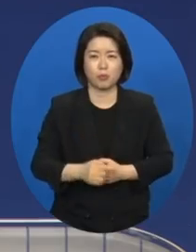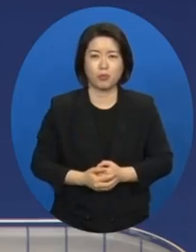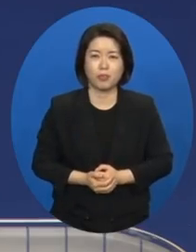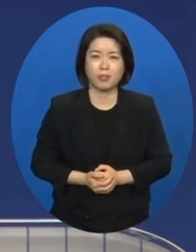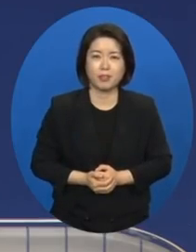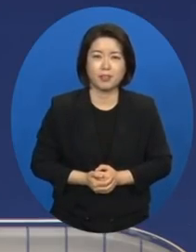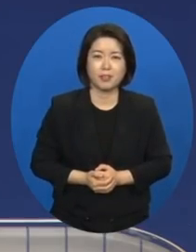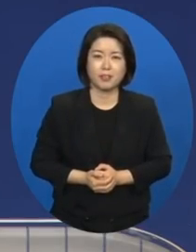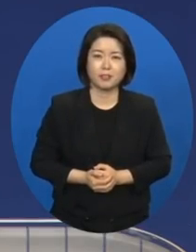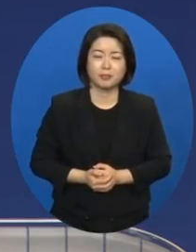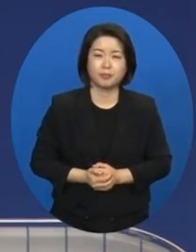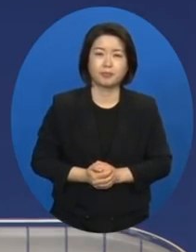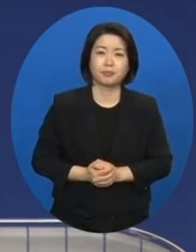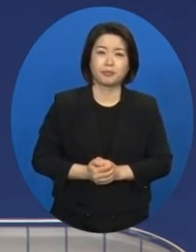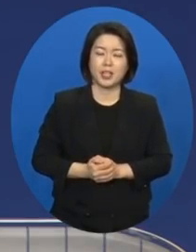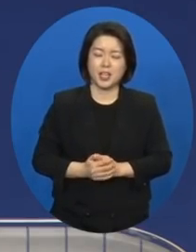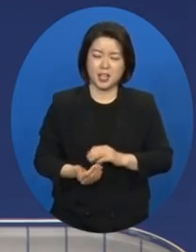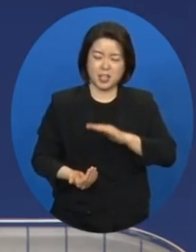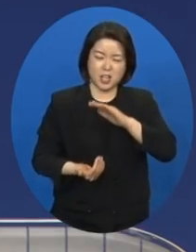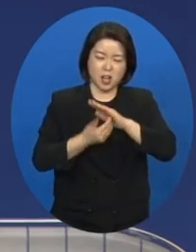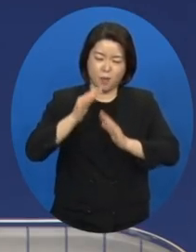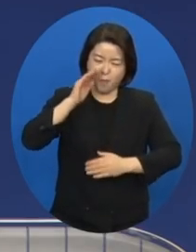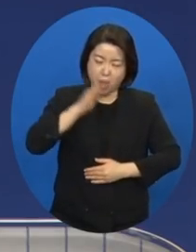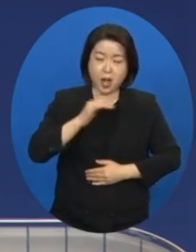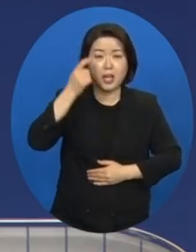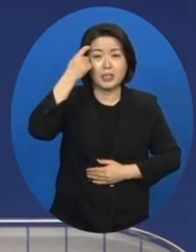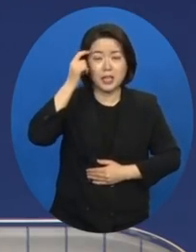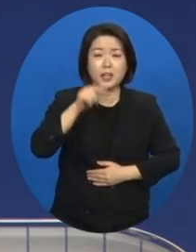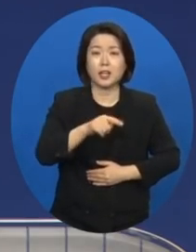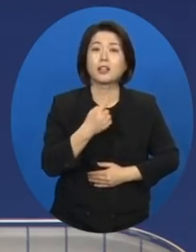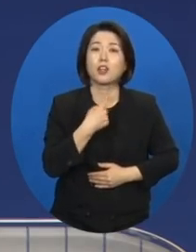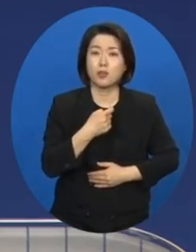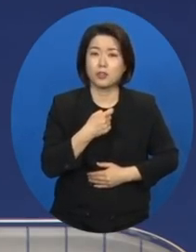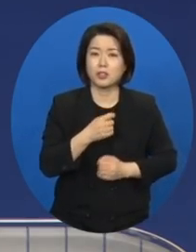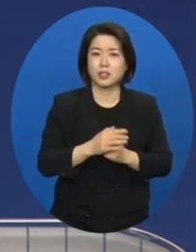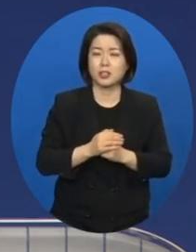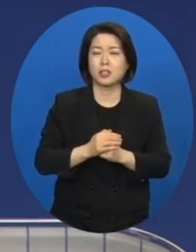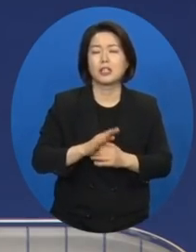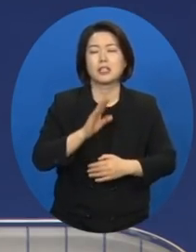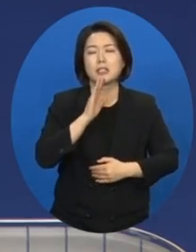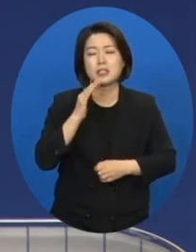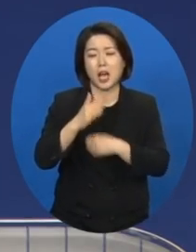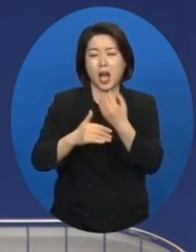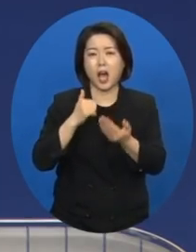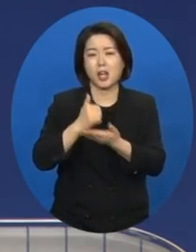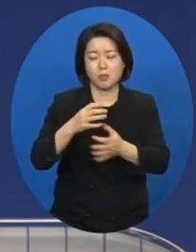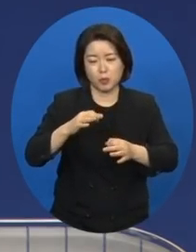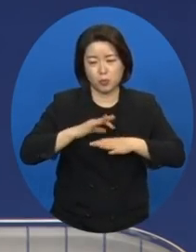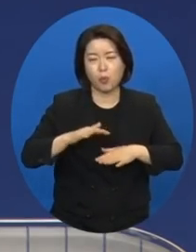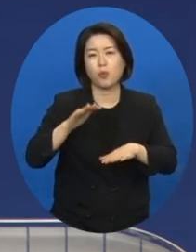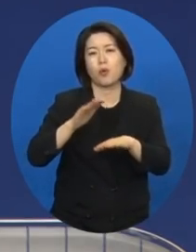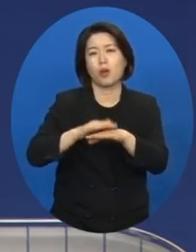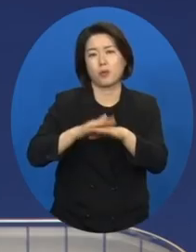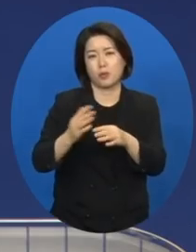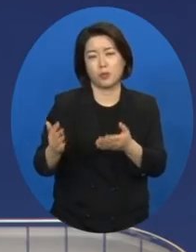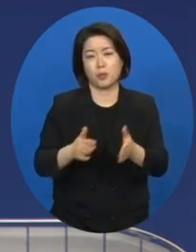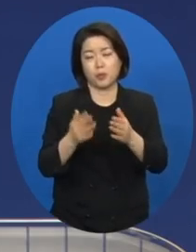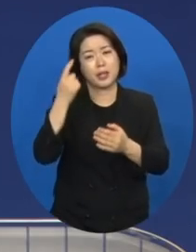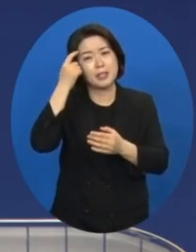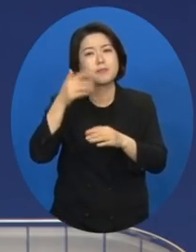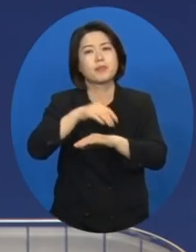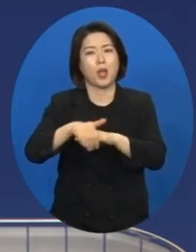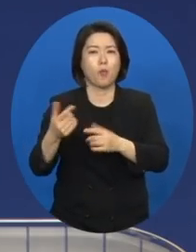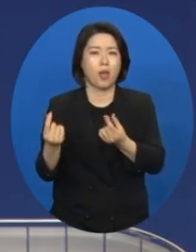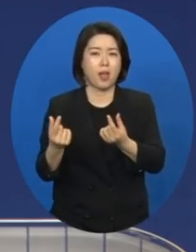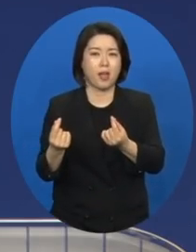것들을 최악이라고 생각했던 그것이 실은 하나님의 놀라운 손길이었다라는 것. 우리가 야곱의